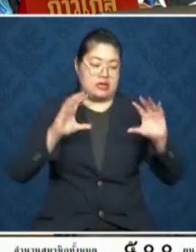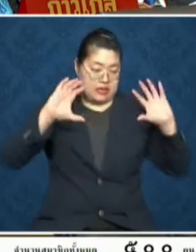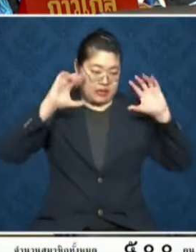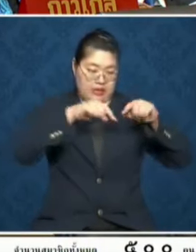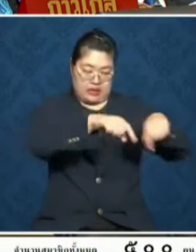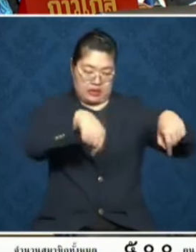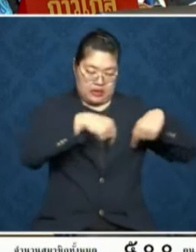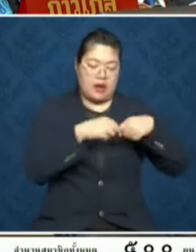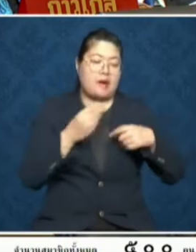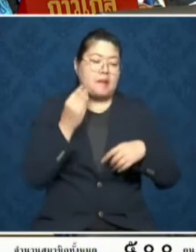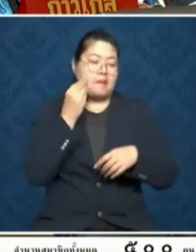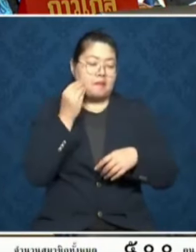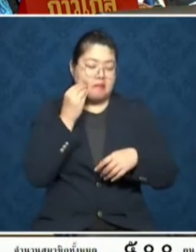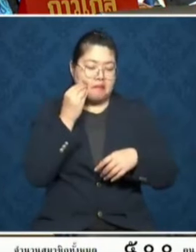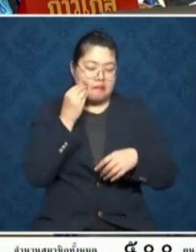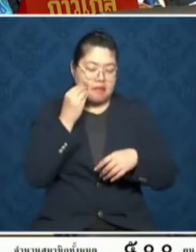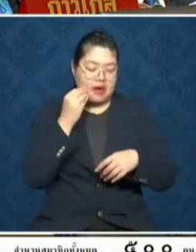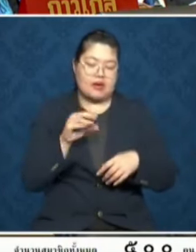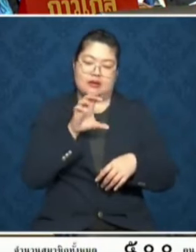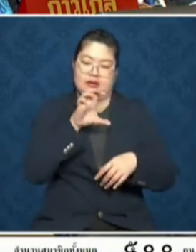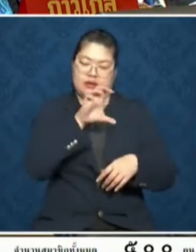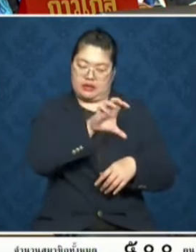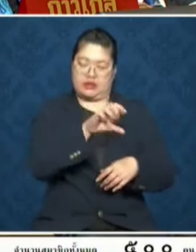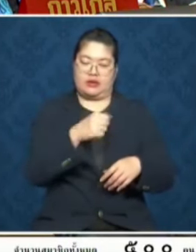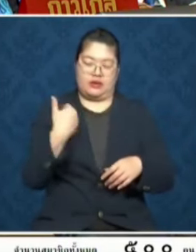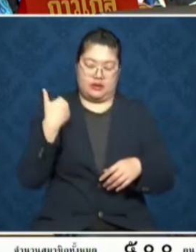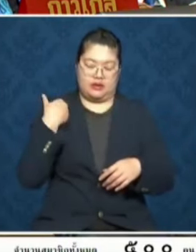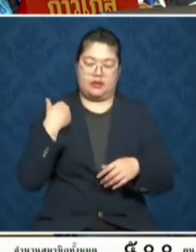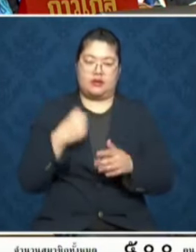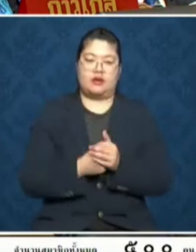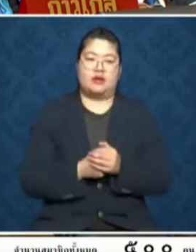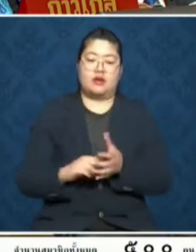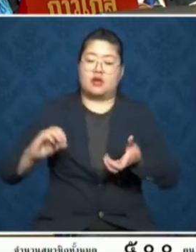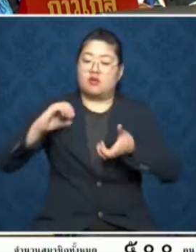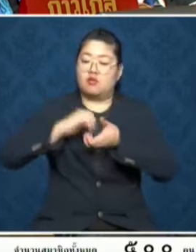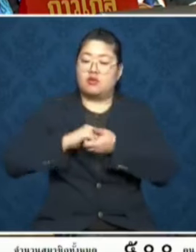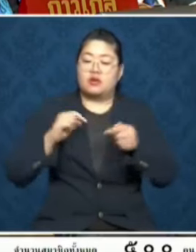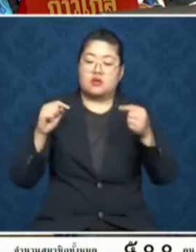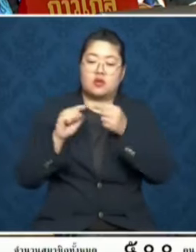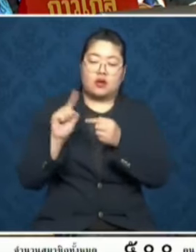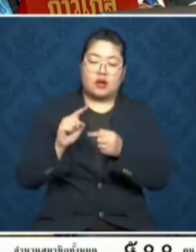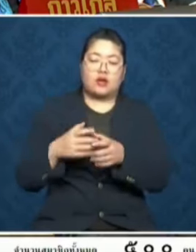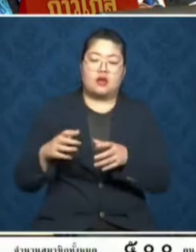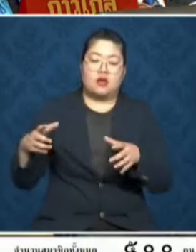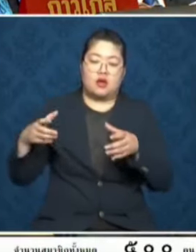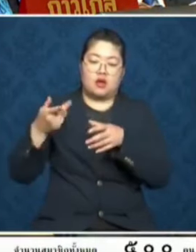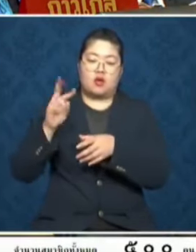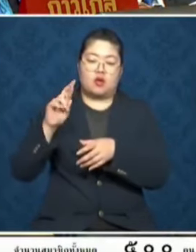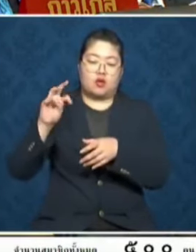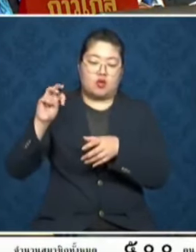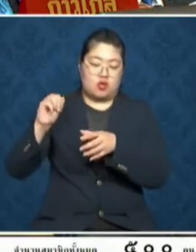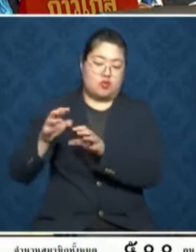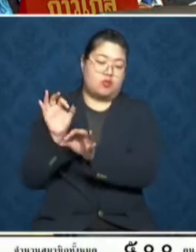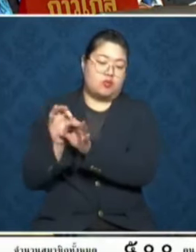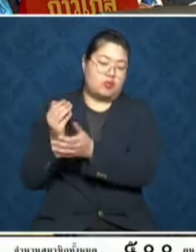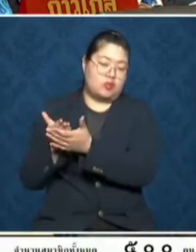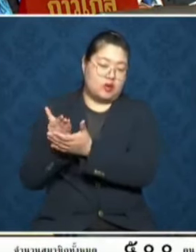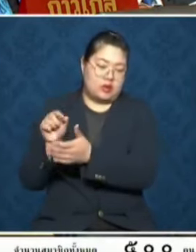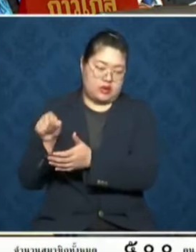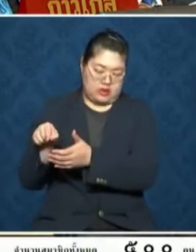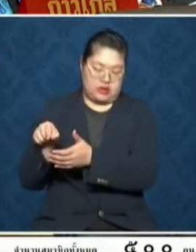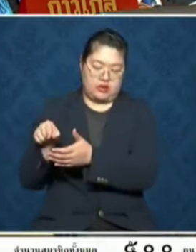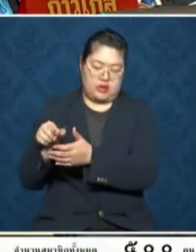ครงการบ้านธนารักษ์ประชารัฐโดยได้รับความร่วมมือจากทางกรมธนารักษ์ด้วยนะคะได้รับความร่วมมือจากกระทรวงการ